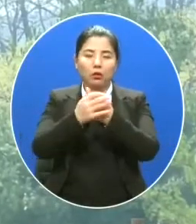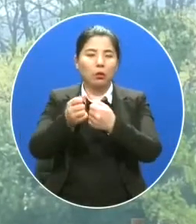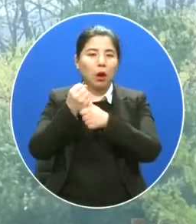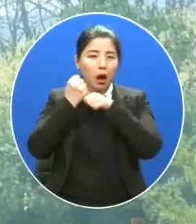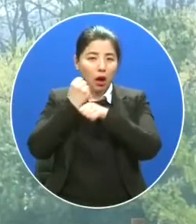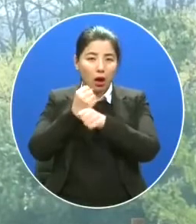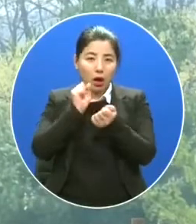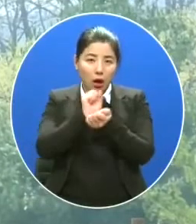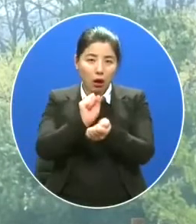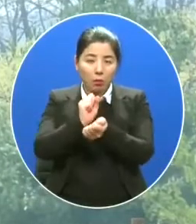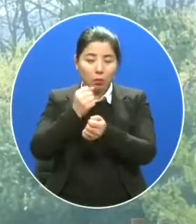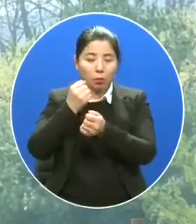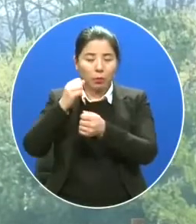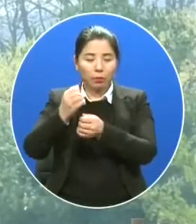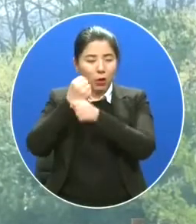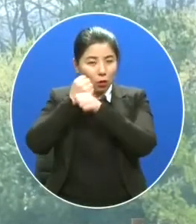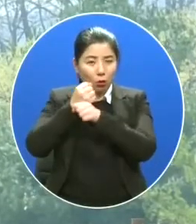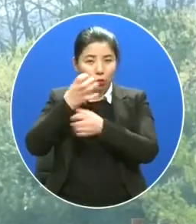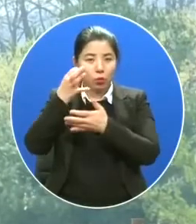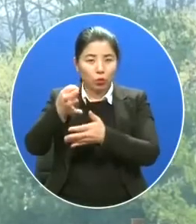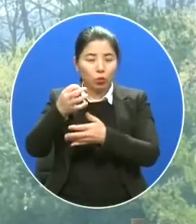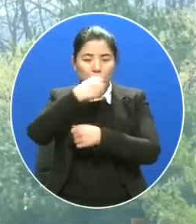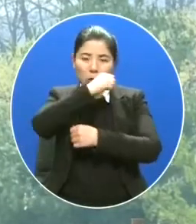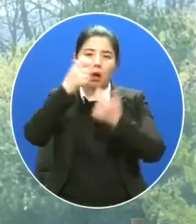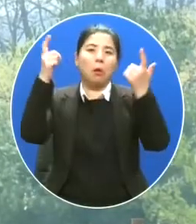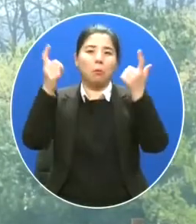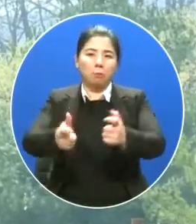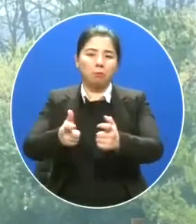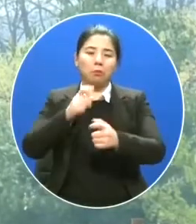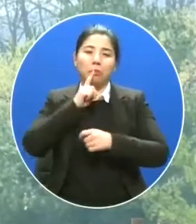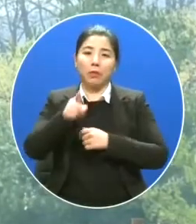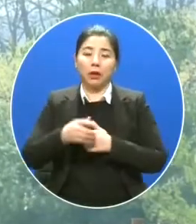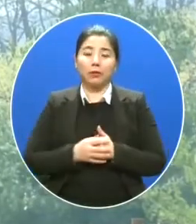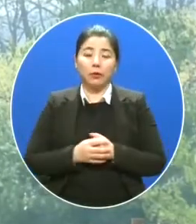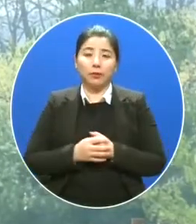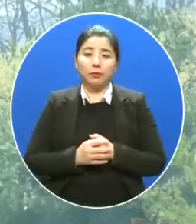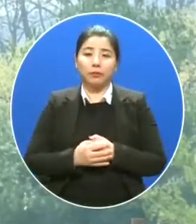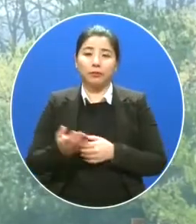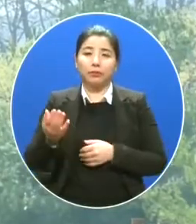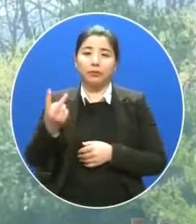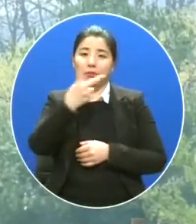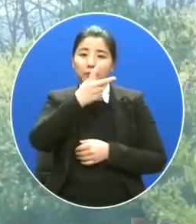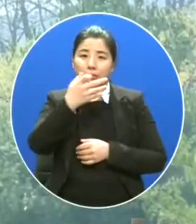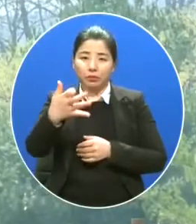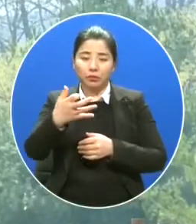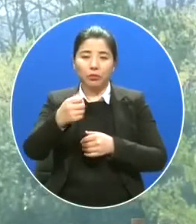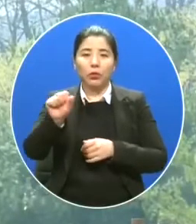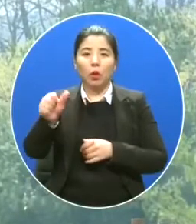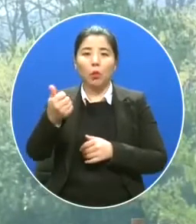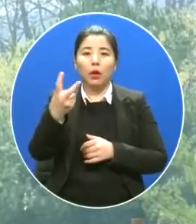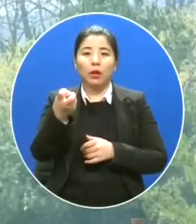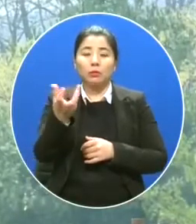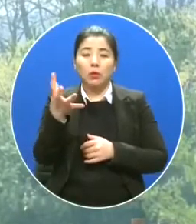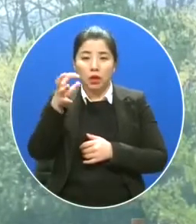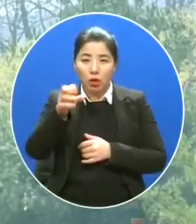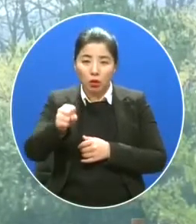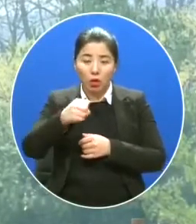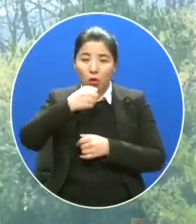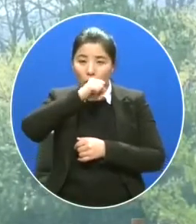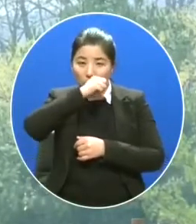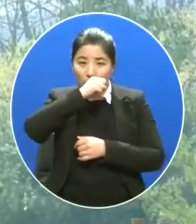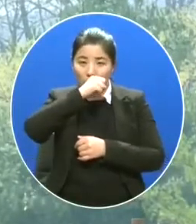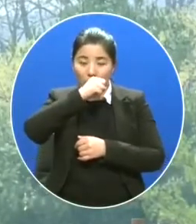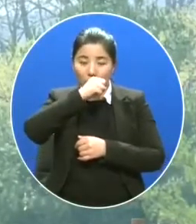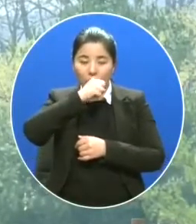연구개발비 90억 싹둑이라는 제목의 뉴스를 내보냈는데요. 2019년도에 252억 원이었던